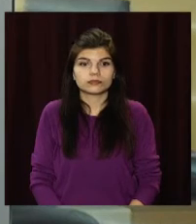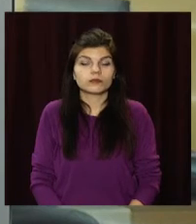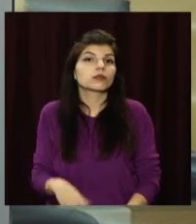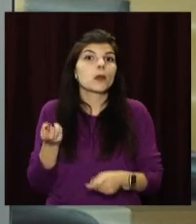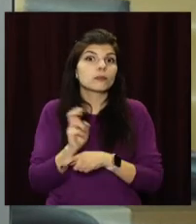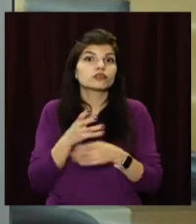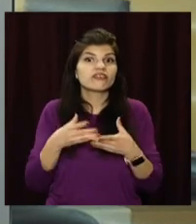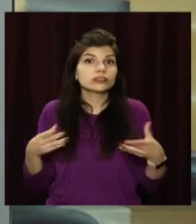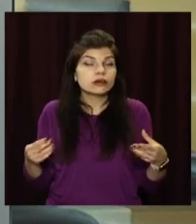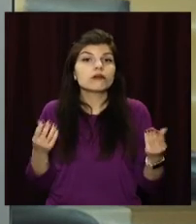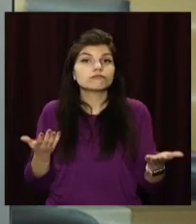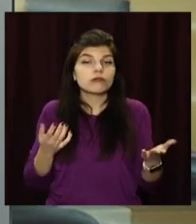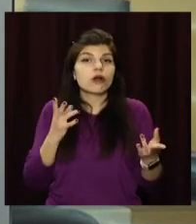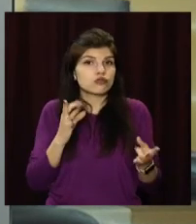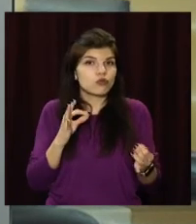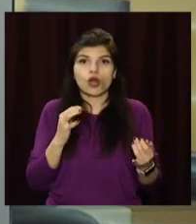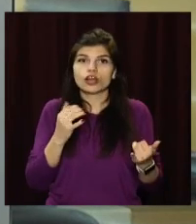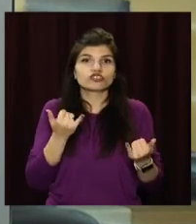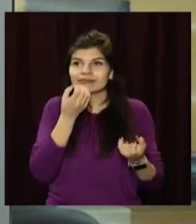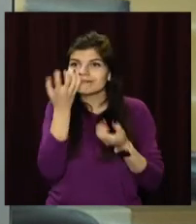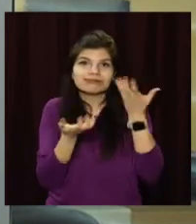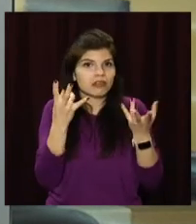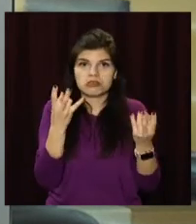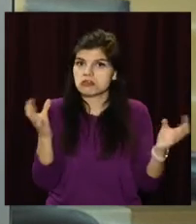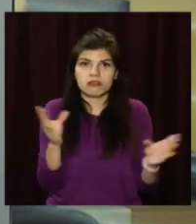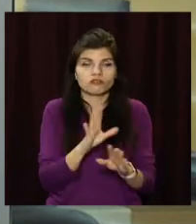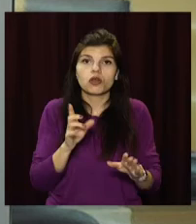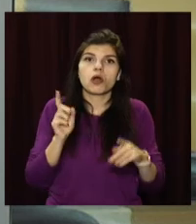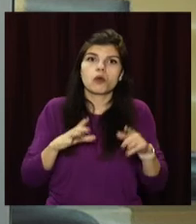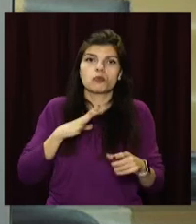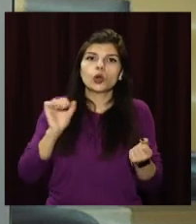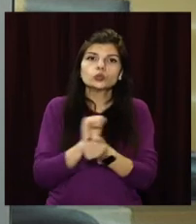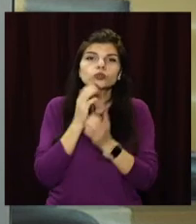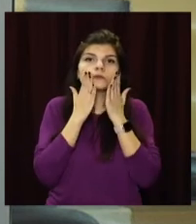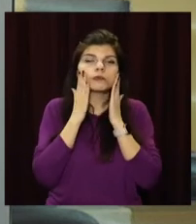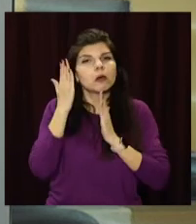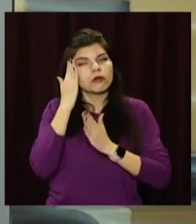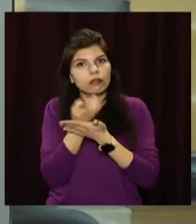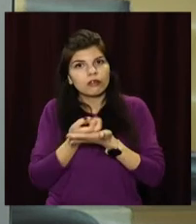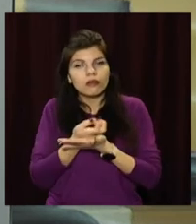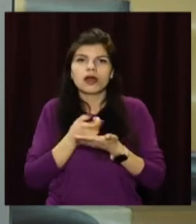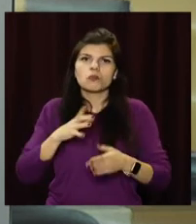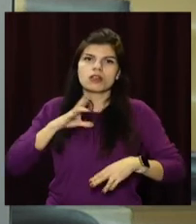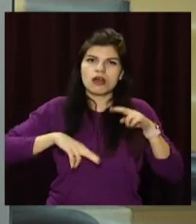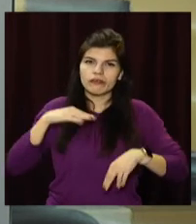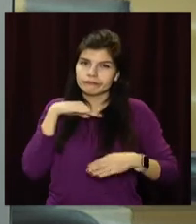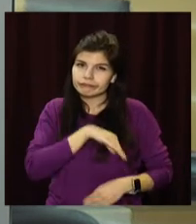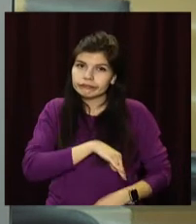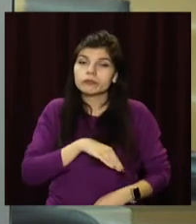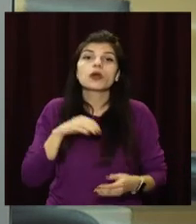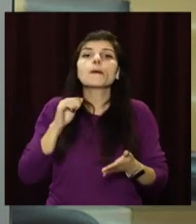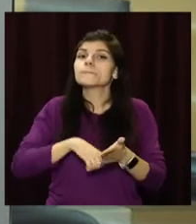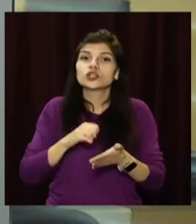Прийшла весна, однак оцій порі не все розцвітає. Часом нас атакують сухі шкіри, безсоння та пригнічений настрій.